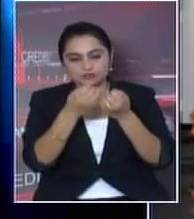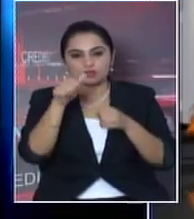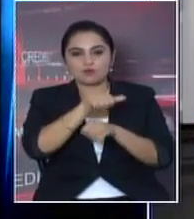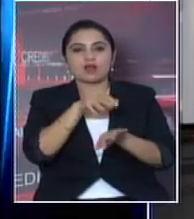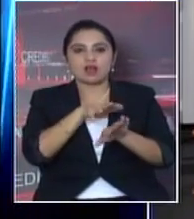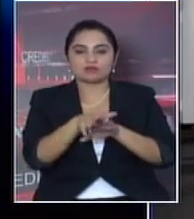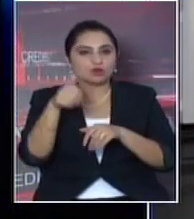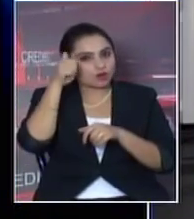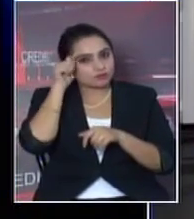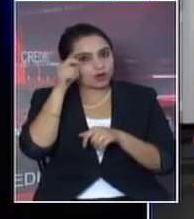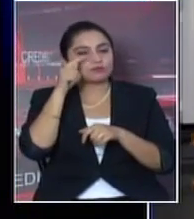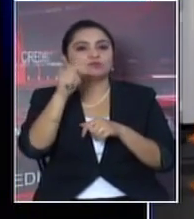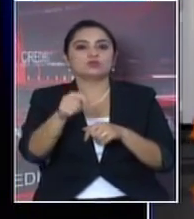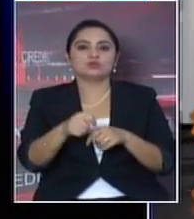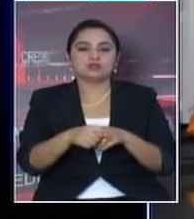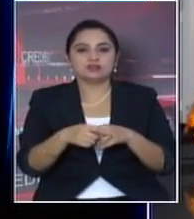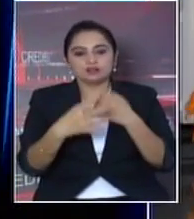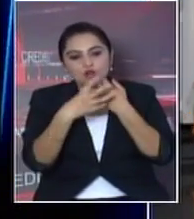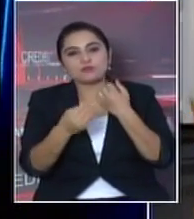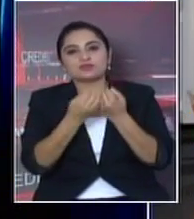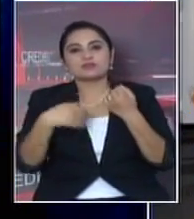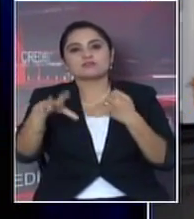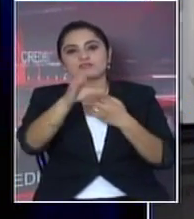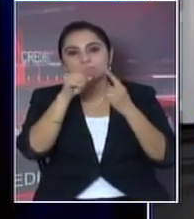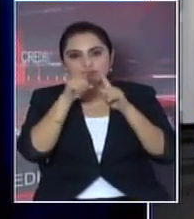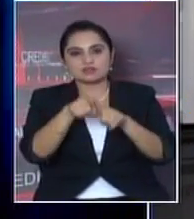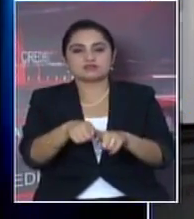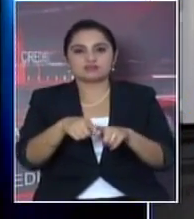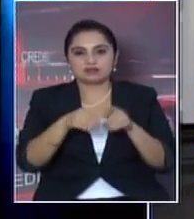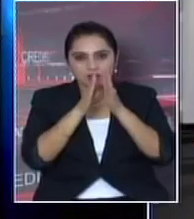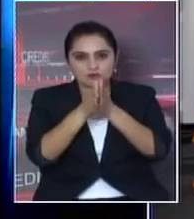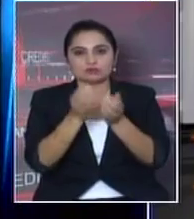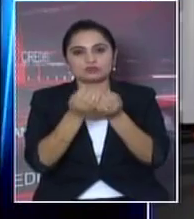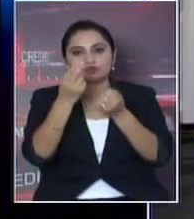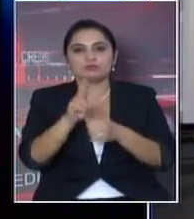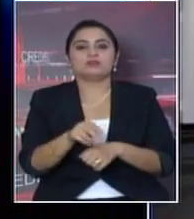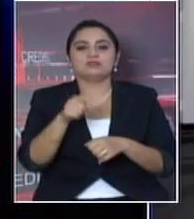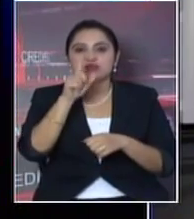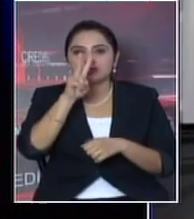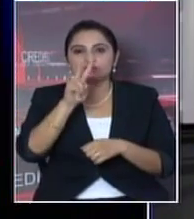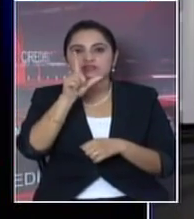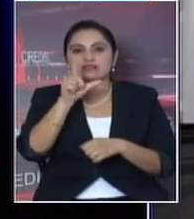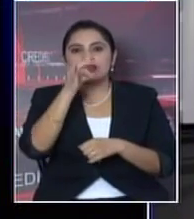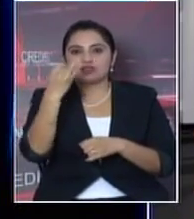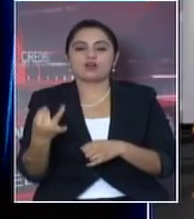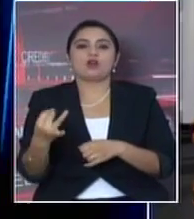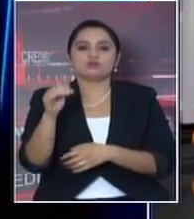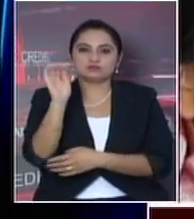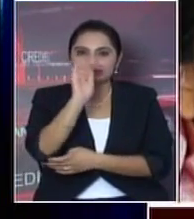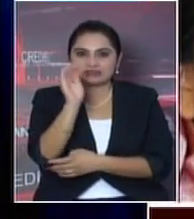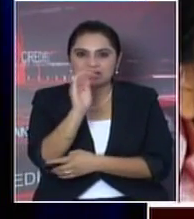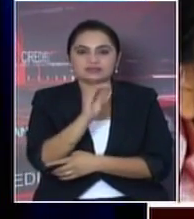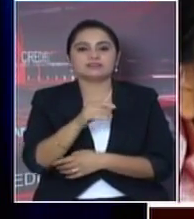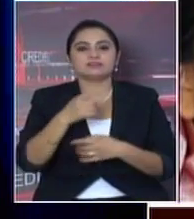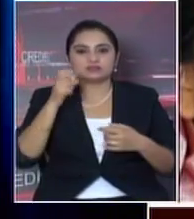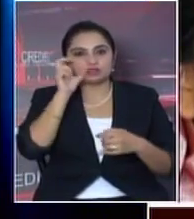उहाँहरूको अनुभवको अनुकरण गर्न सबैसँग आह्वान गर्नुभएको छ। 27औं अन्तर्राष्ट्रिय ज्येष्ठ नागरिक दिवसका